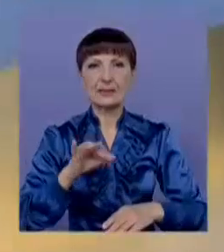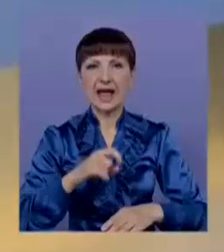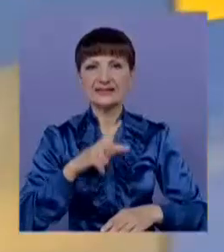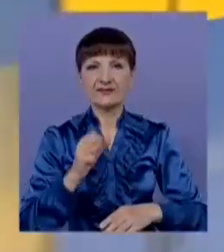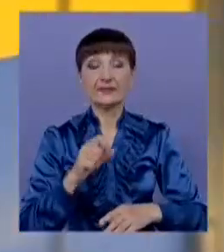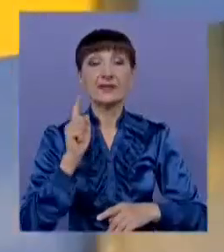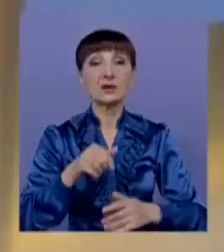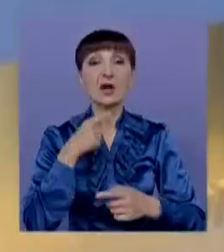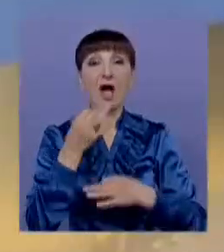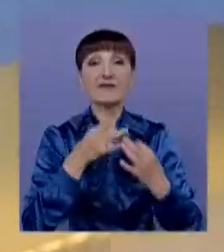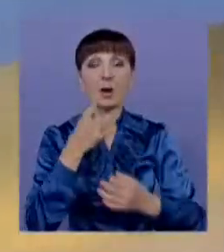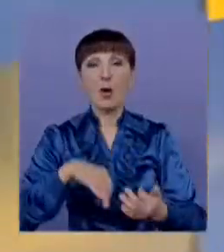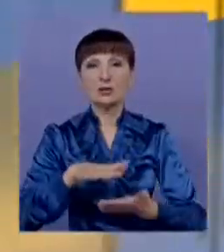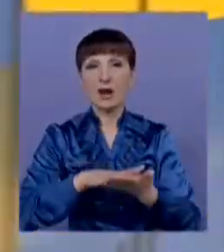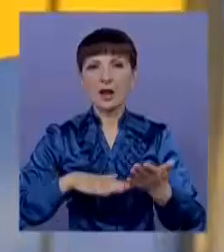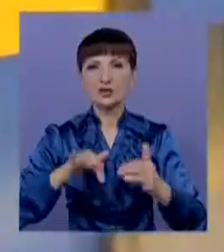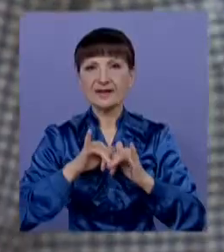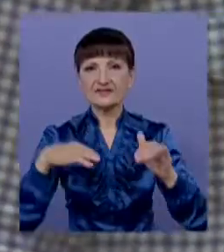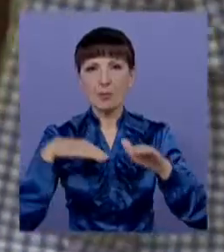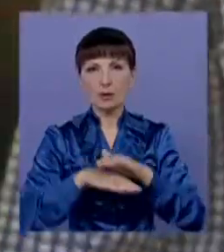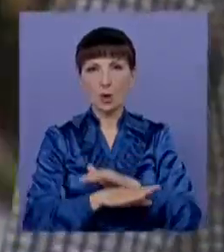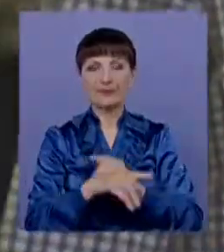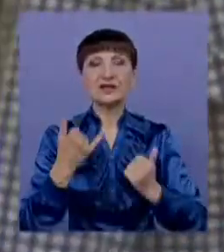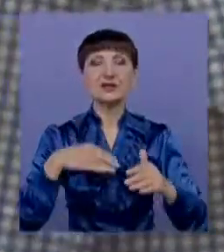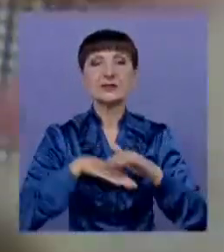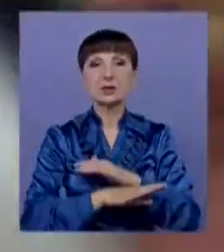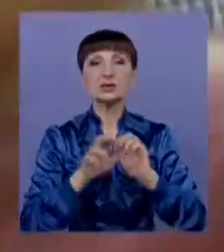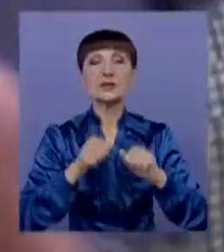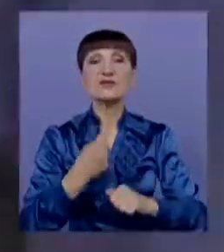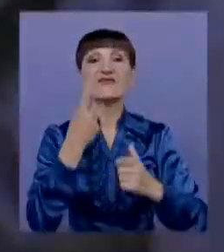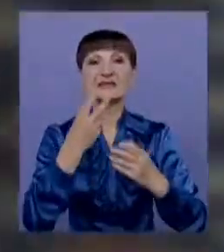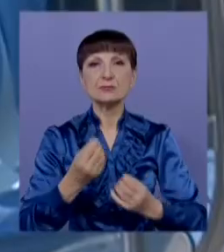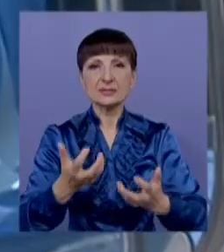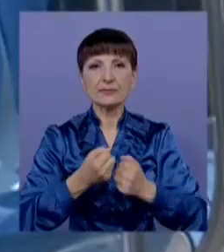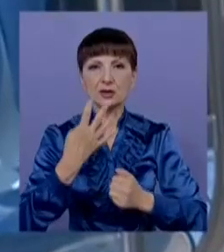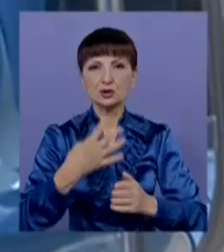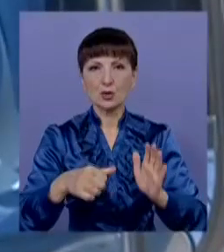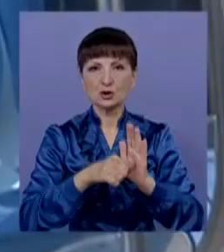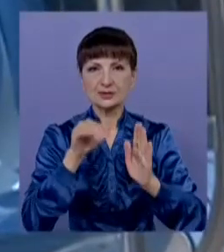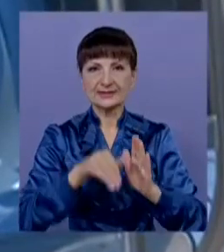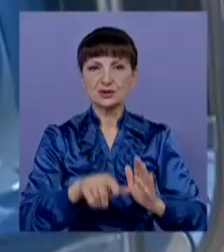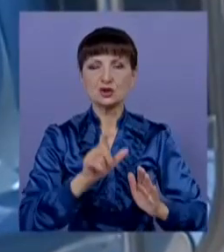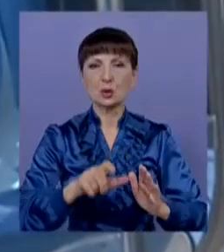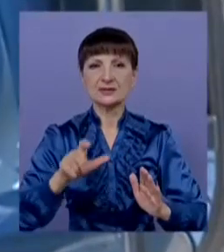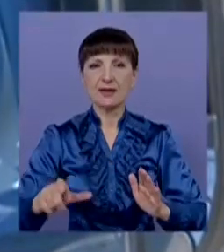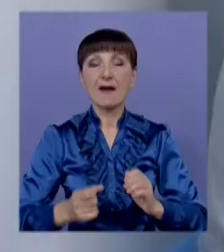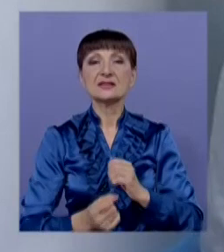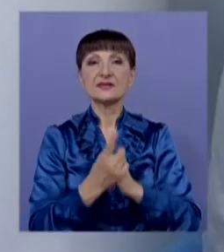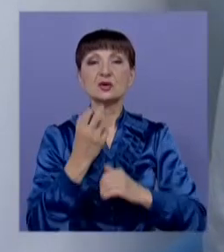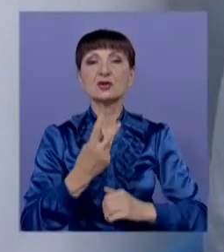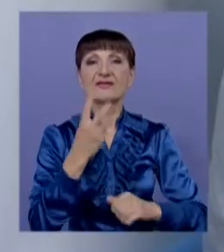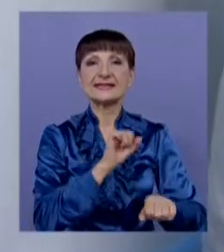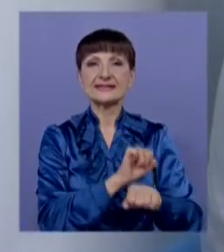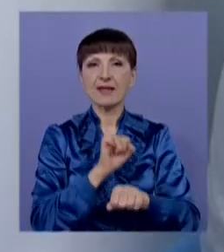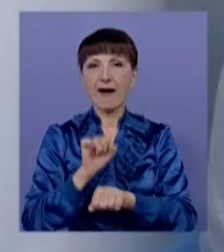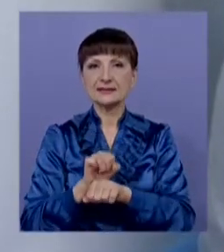Говорили и о дальнейшем развитии метрополитена. Сейчас подземка способна в день принимать 46 тысяч пассажиров. А с появлением еще двух